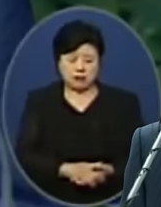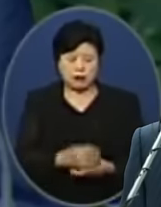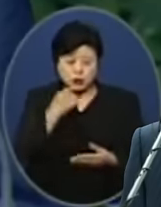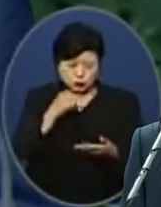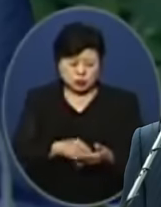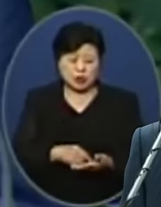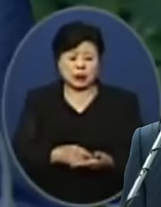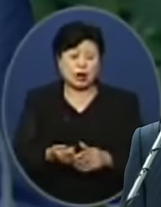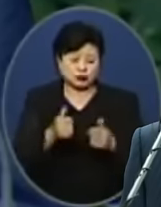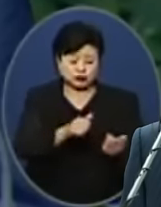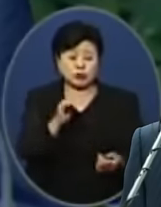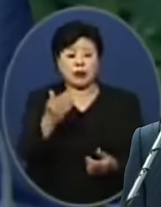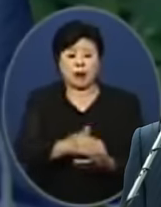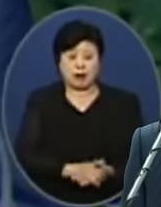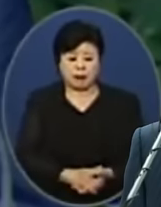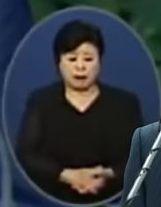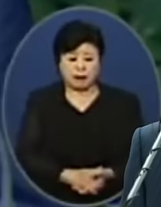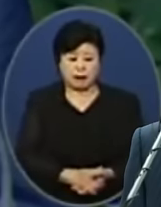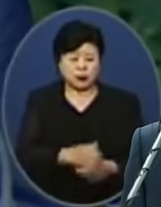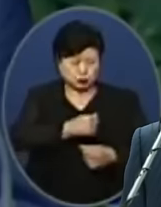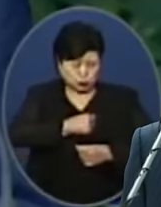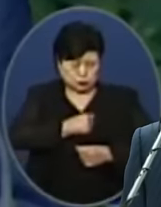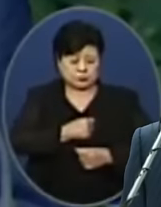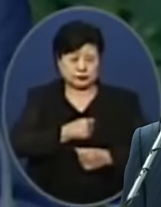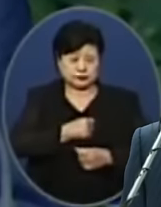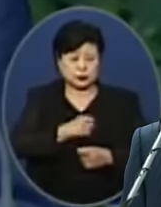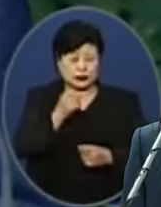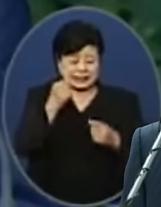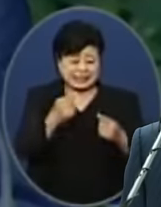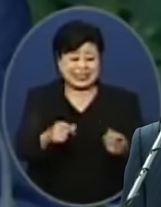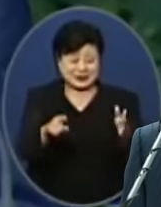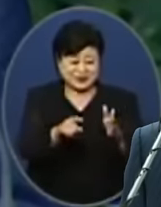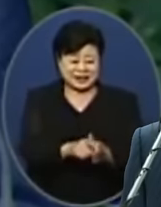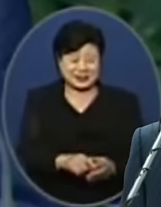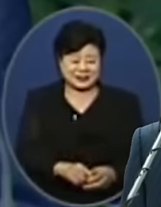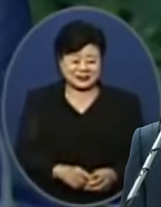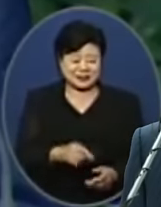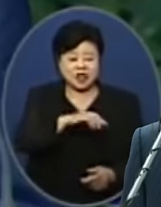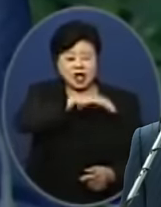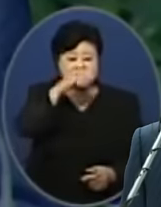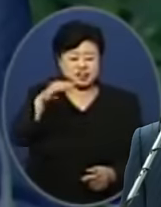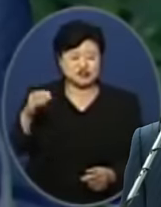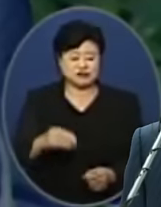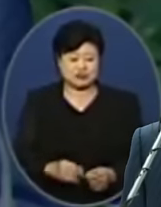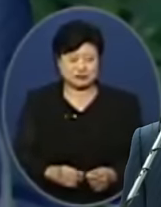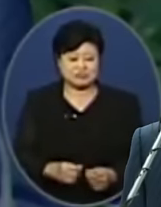쉽게 죽습니다. 오래 살려면 근육을 키우십시오.